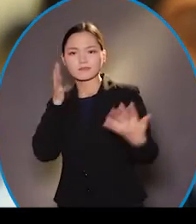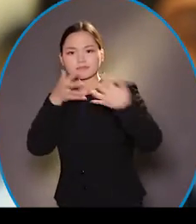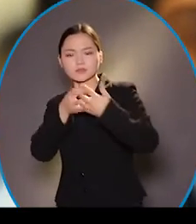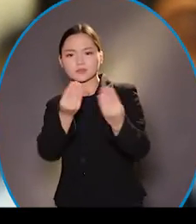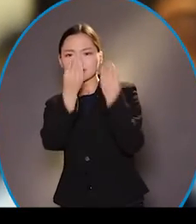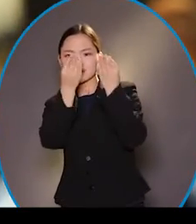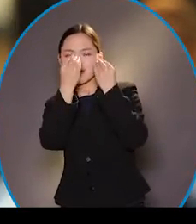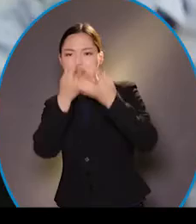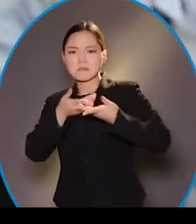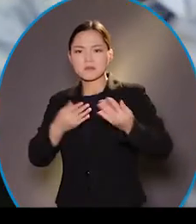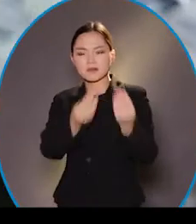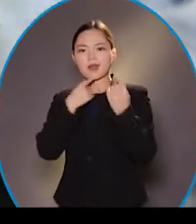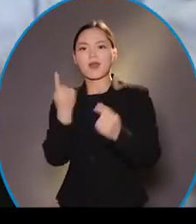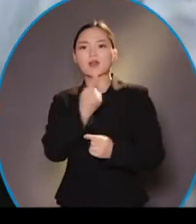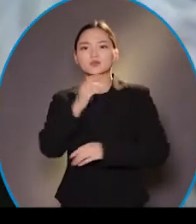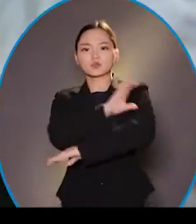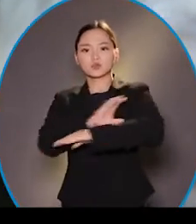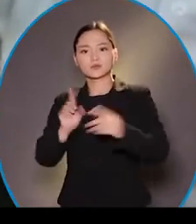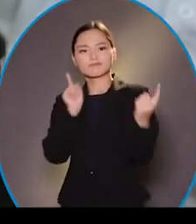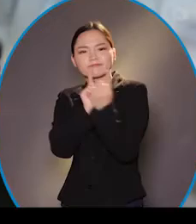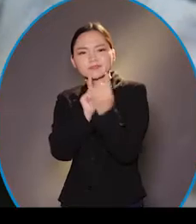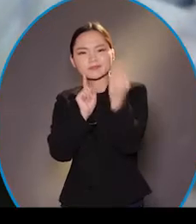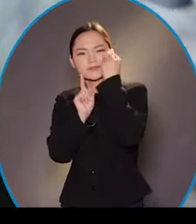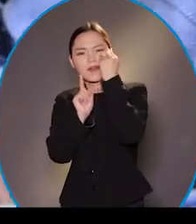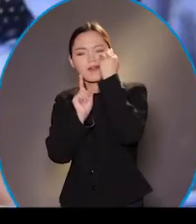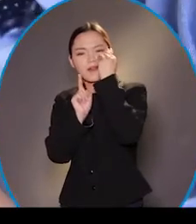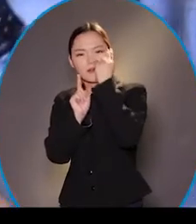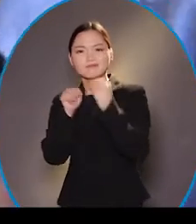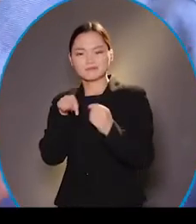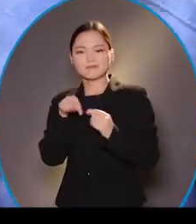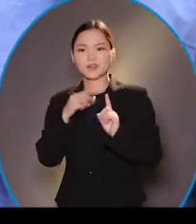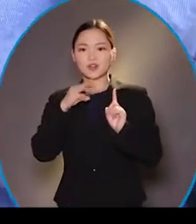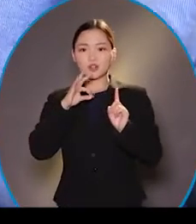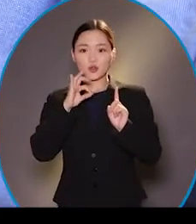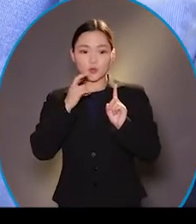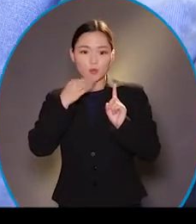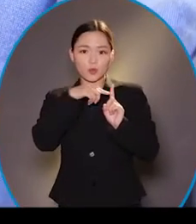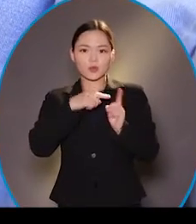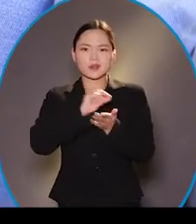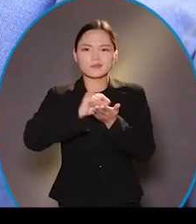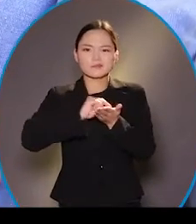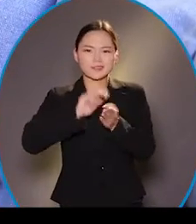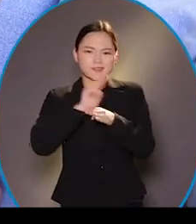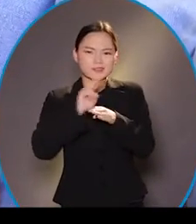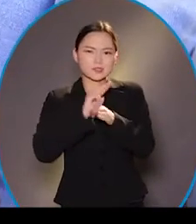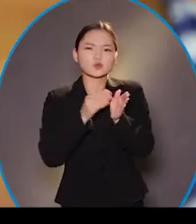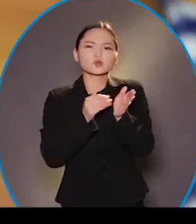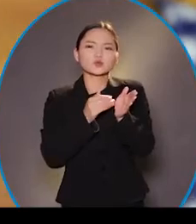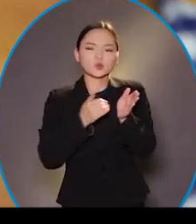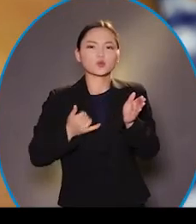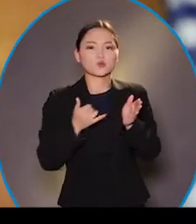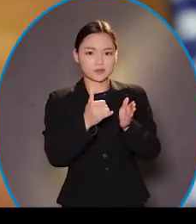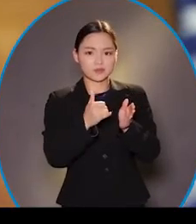хэрэглэгдэхүүн ашиглан ганцаарчилсан сургалтаар хичээлэлдэг. Төр болдод бичих дадал хараахан бүрэн төлөвшөөгүй